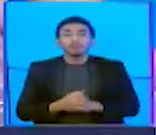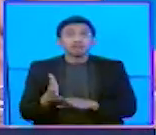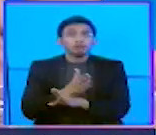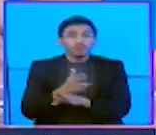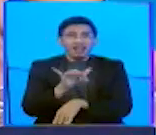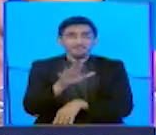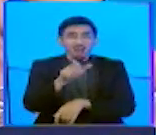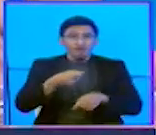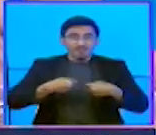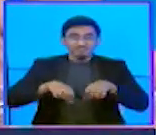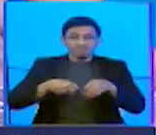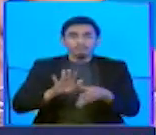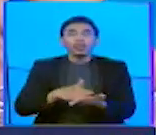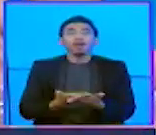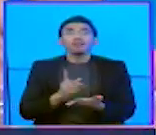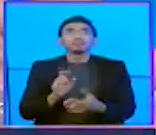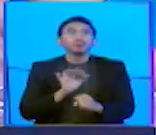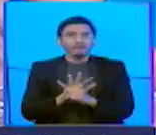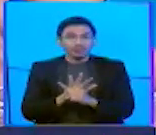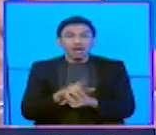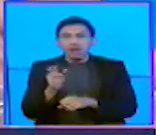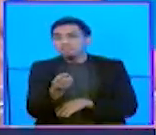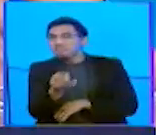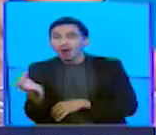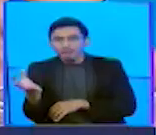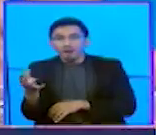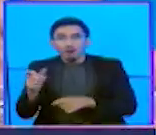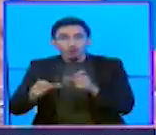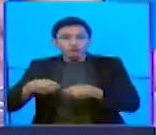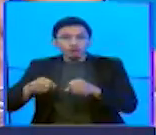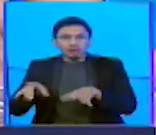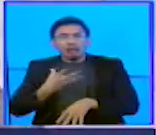pedagang meninggal akibat COVID-19 dan sejumlah pedagang mengeluhkan sakit.